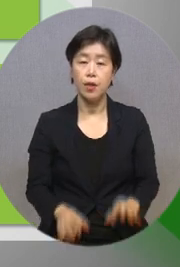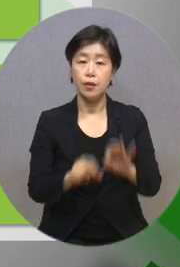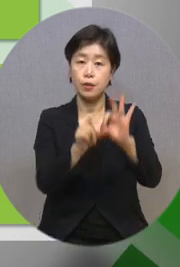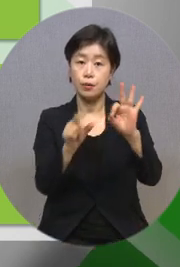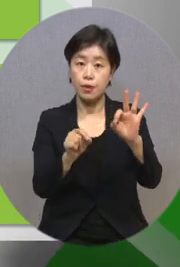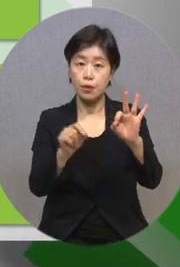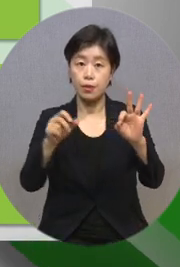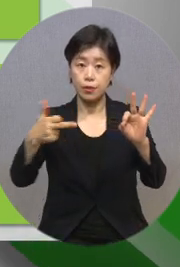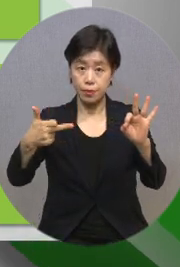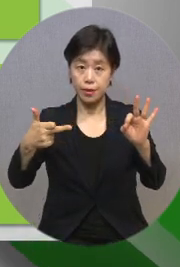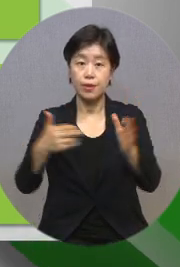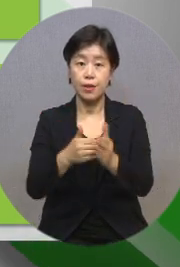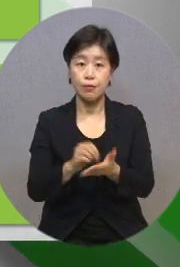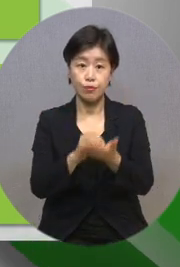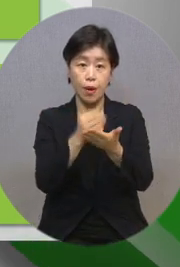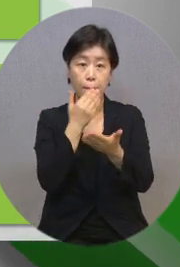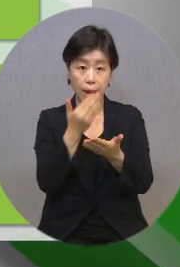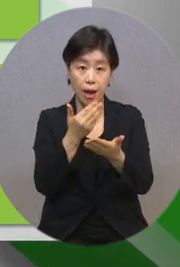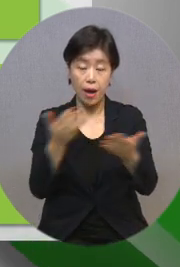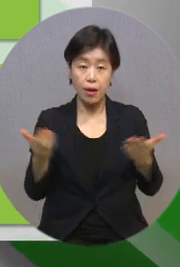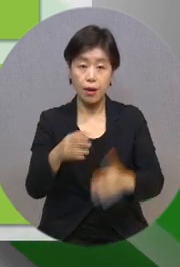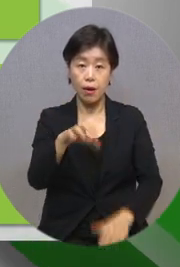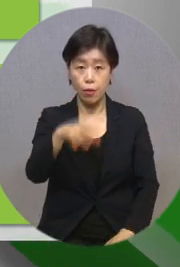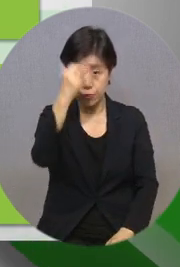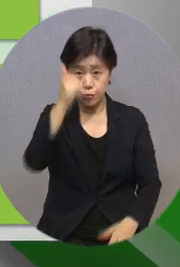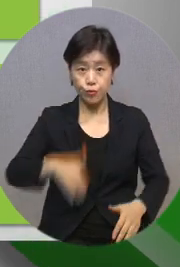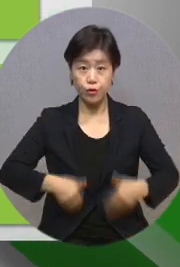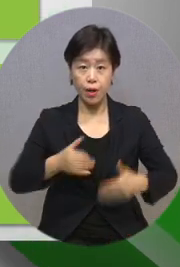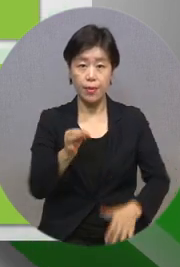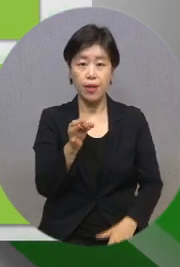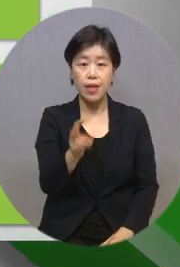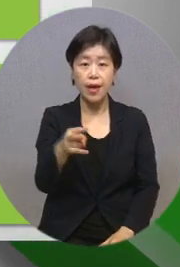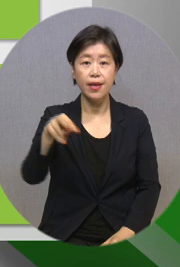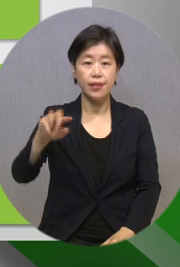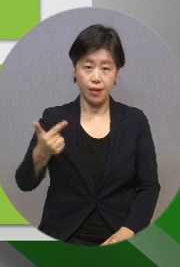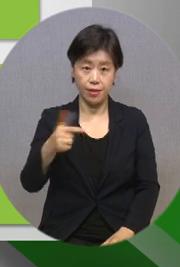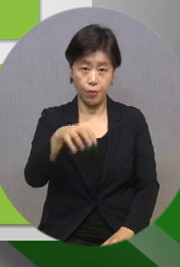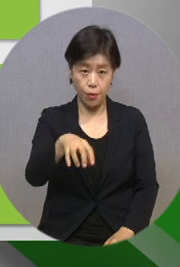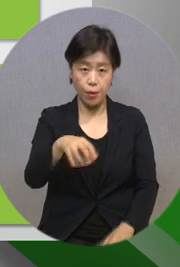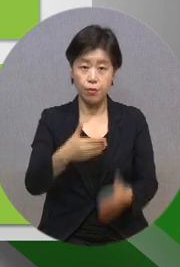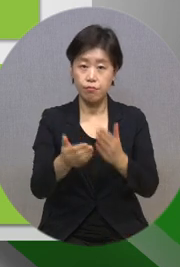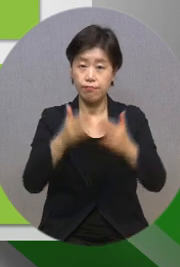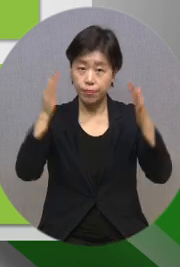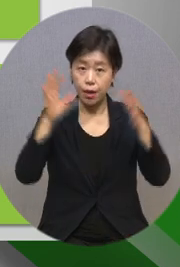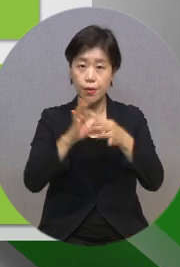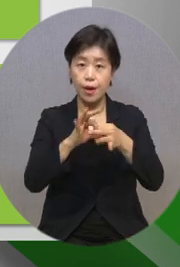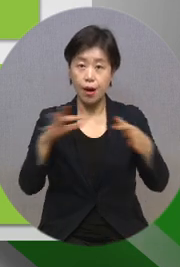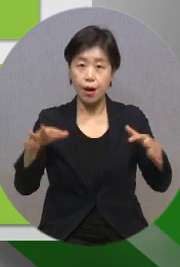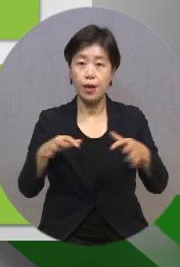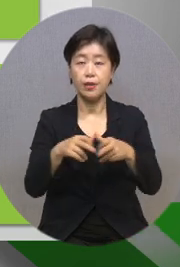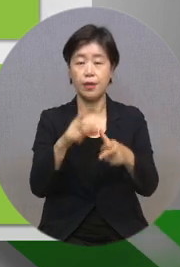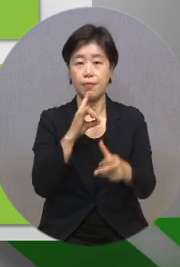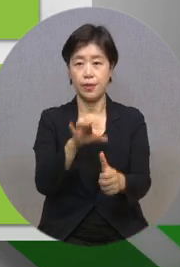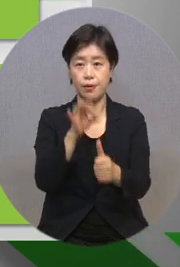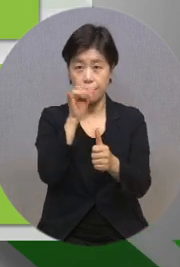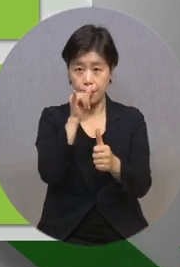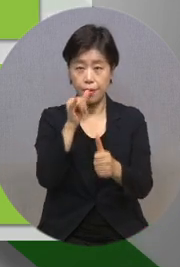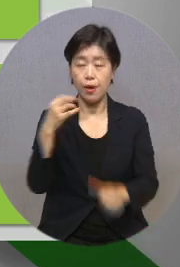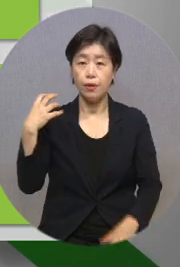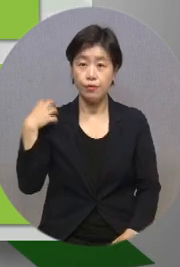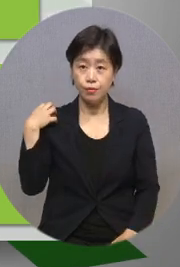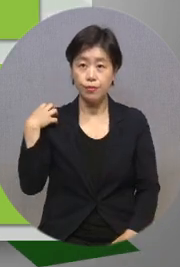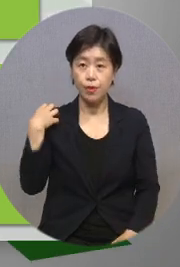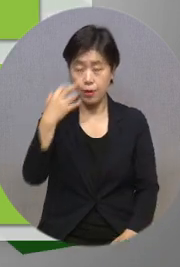17일까지며 근무지는 충남 예산군입니다. 경력과 학력은 무관하며 장애인만 채용합니다. 담당 지사는 충남